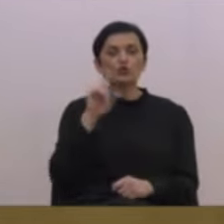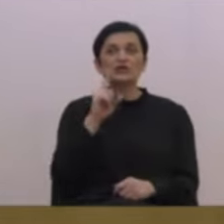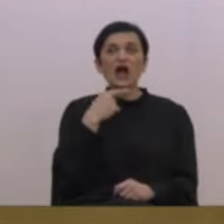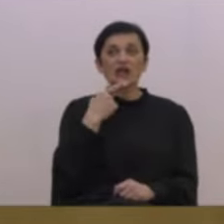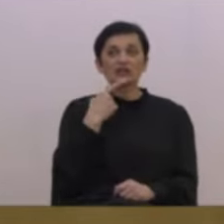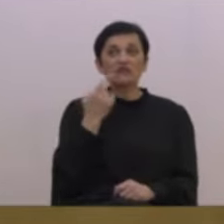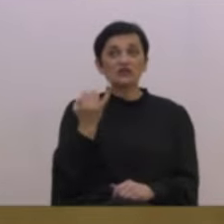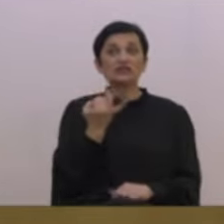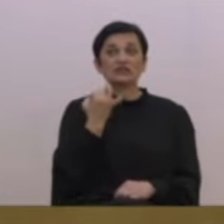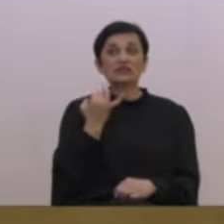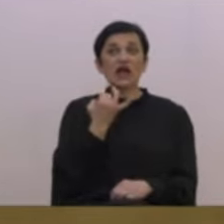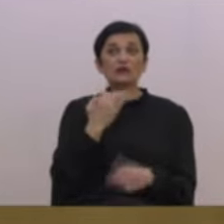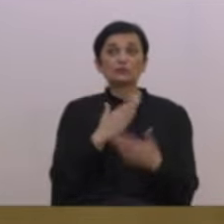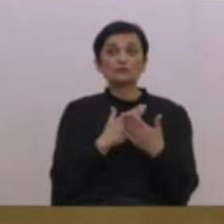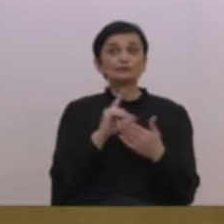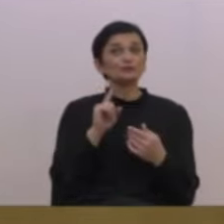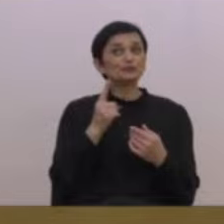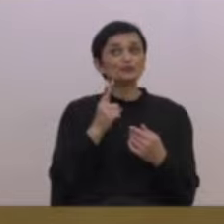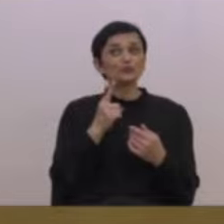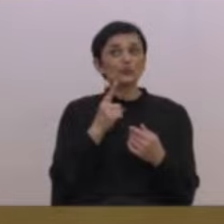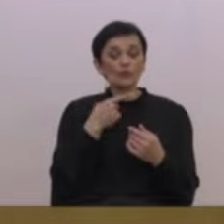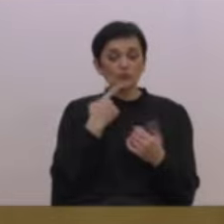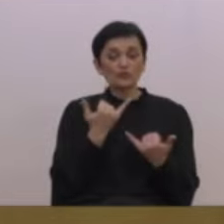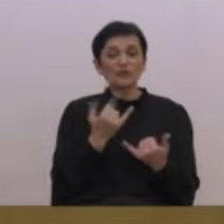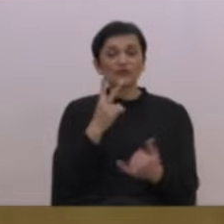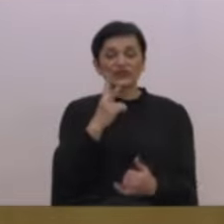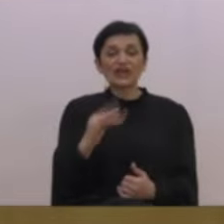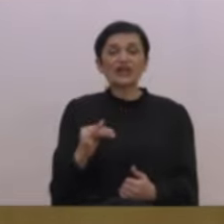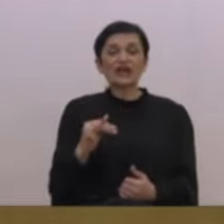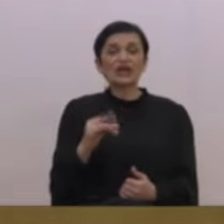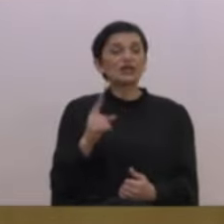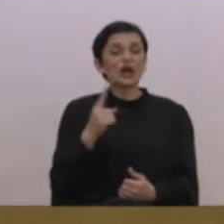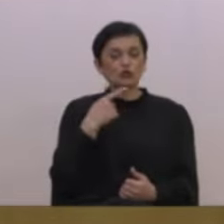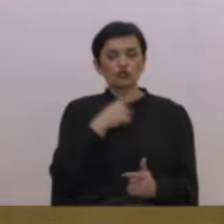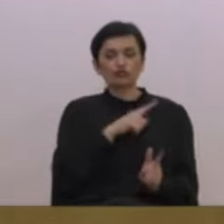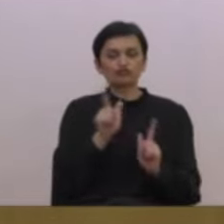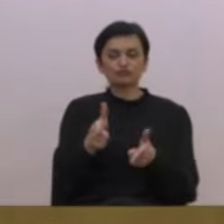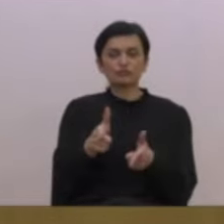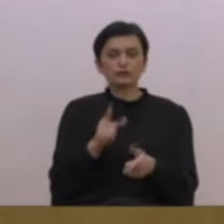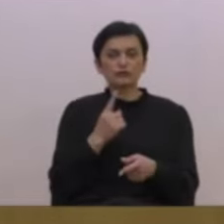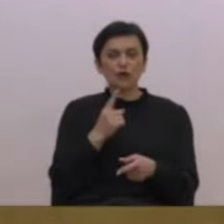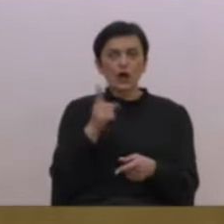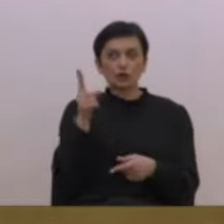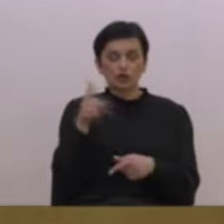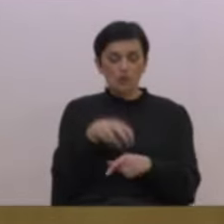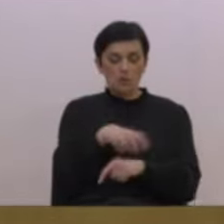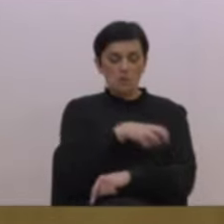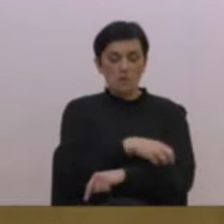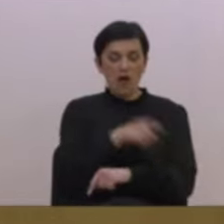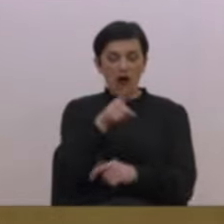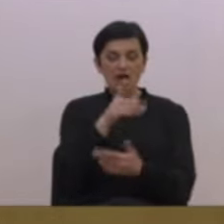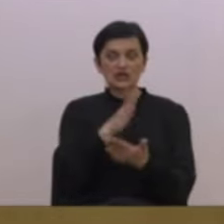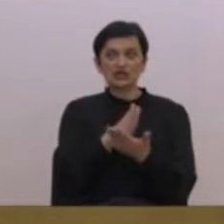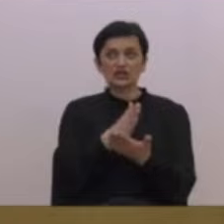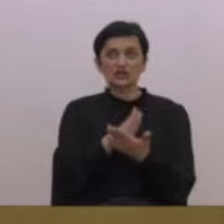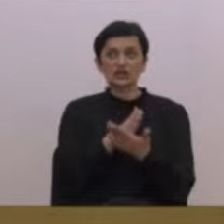ესეც საინტერესოა და რატომ თქვა ახლა კი, როგორ ფიქრობ, ანუ შენ ხარ პარტია, რომელსაც